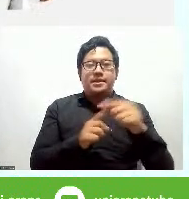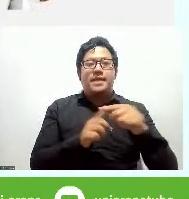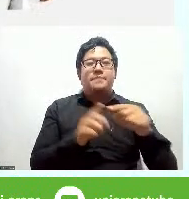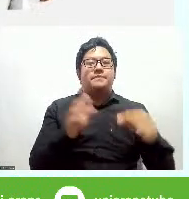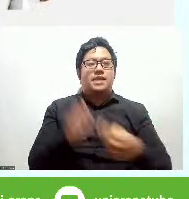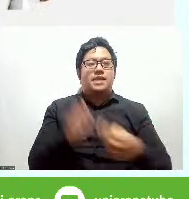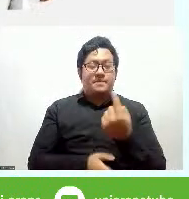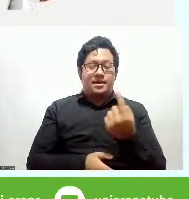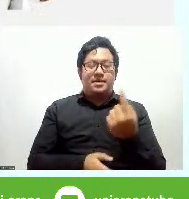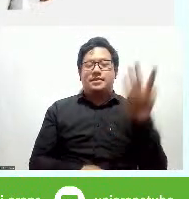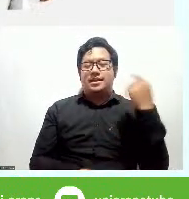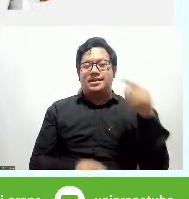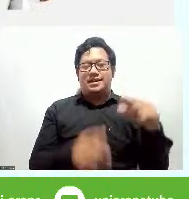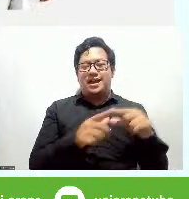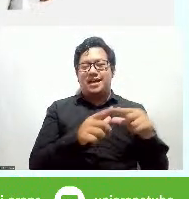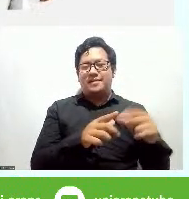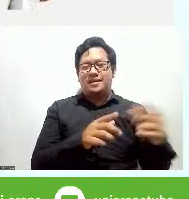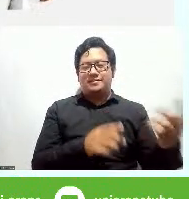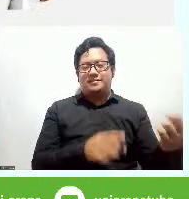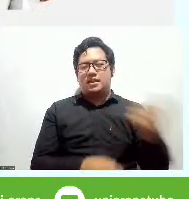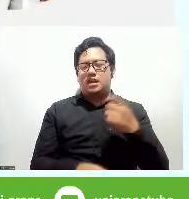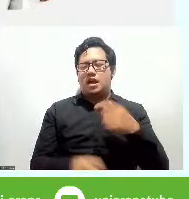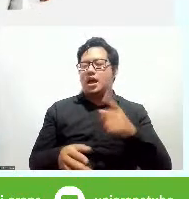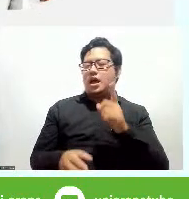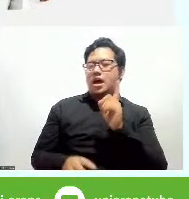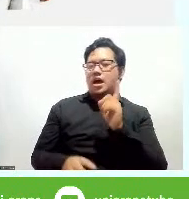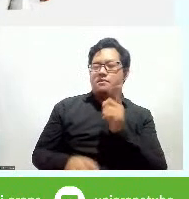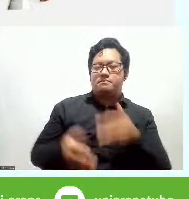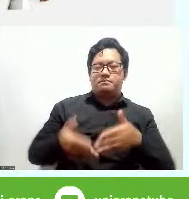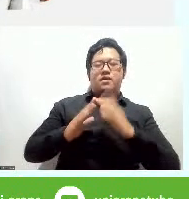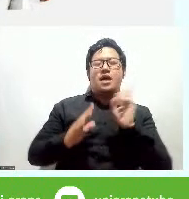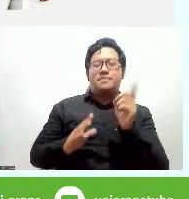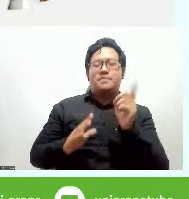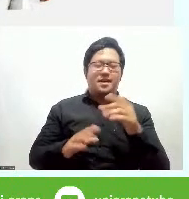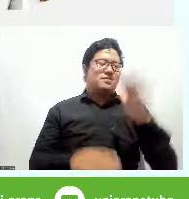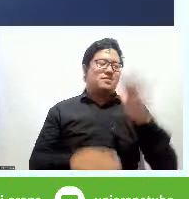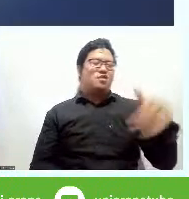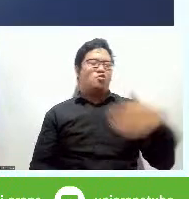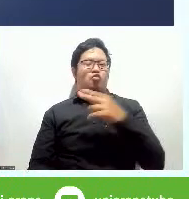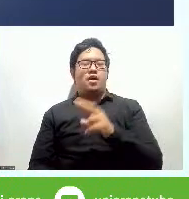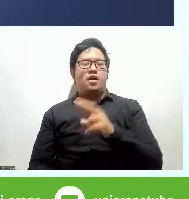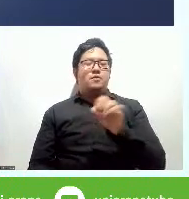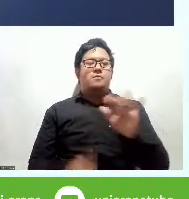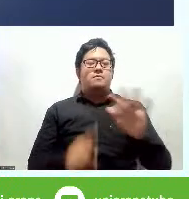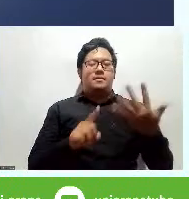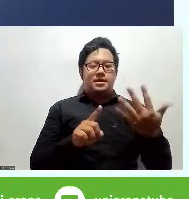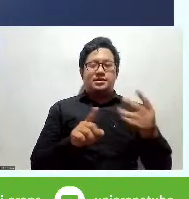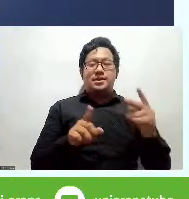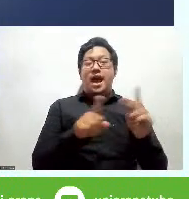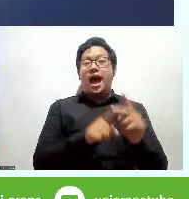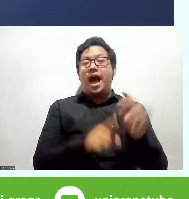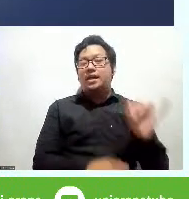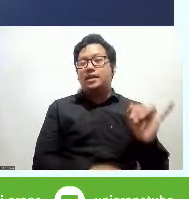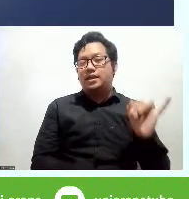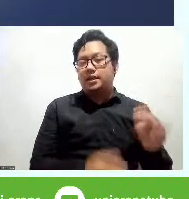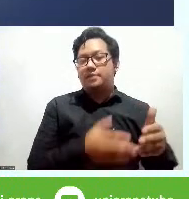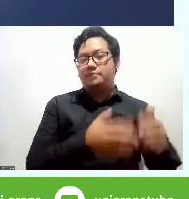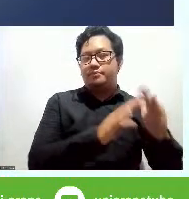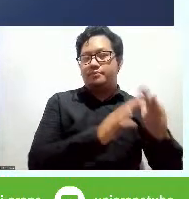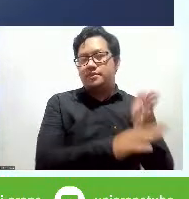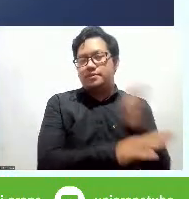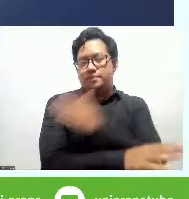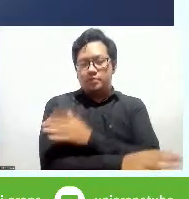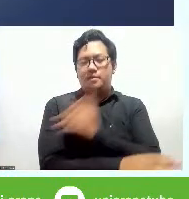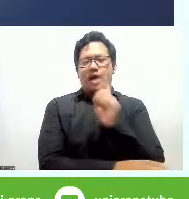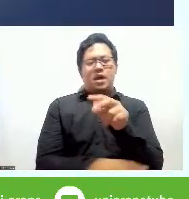asal-muasalnya itu di tahun 2015 jadi setahun sebelum Yi berdiri itu ada beberapa survei